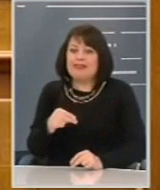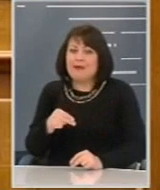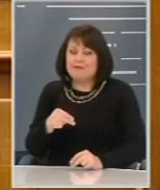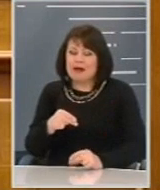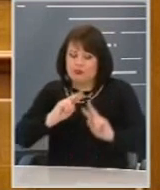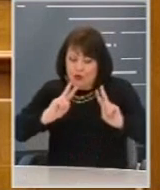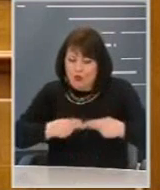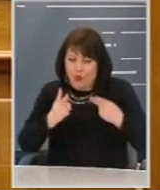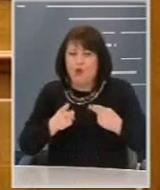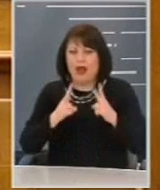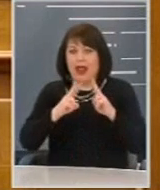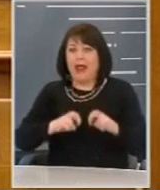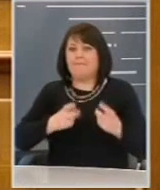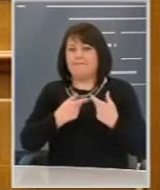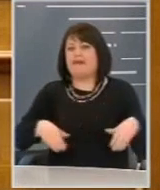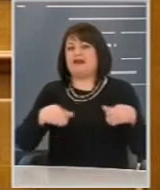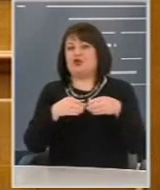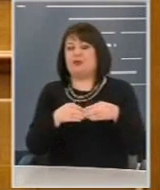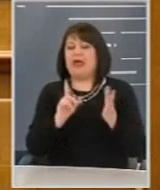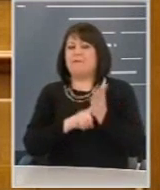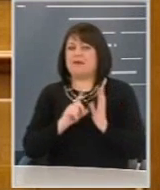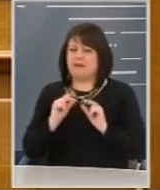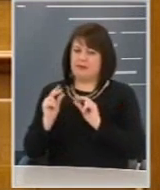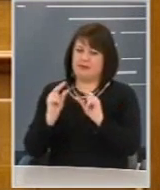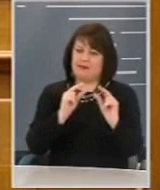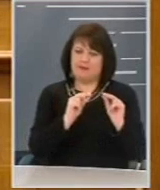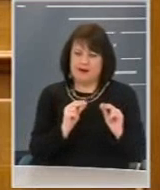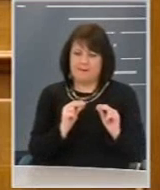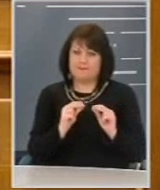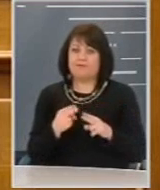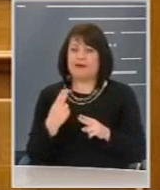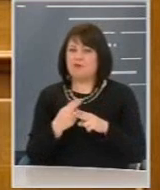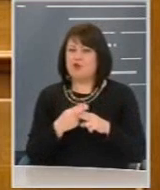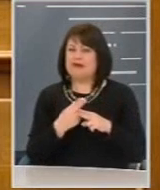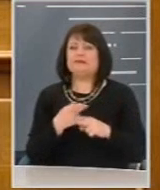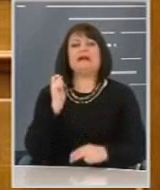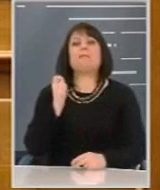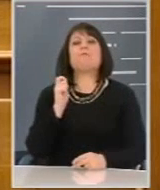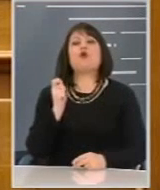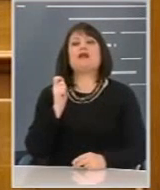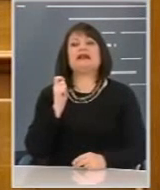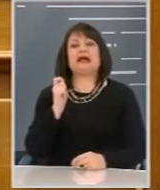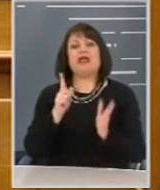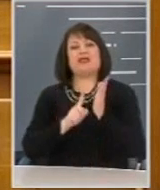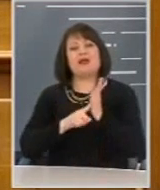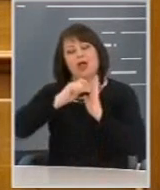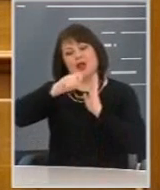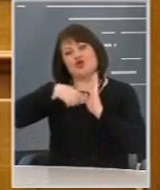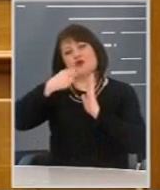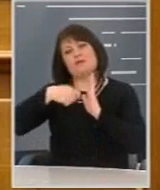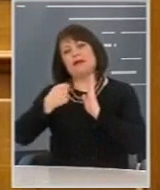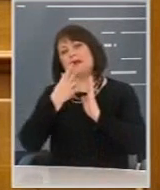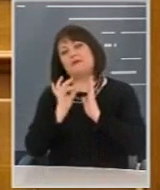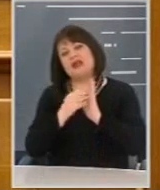Εξεταστική. Κατά την άποψή μου, οι συνεδριάσεις της Εξεταστικής Επιτροπής είναι από τα σημαντικότερα πολιτικά ντοκιμαντέρ της αντιπολίτευσης για τη χώρα